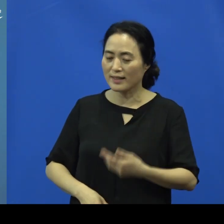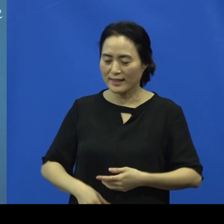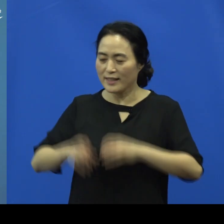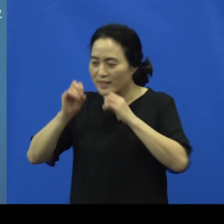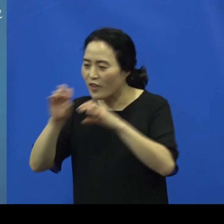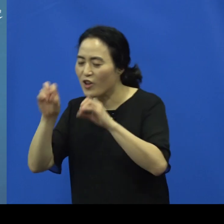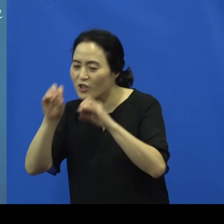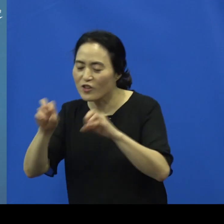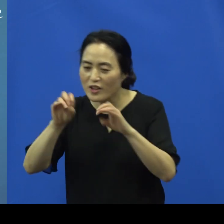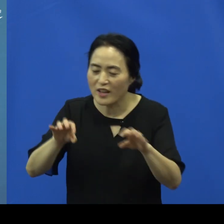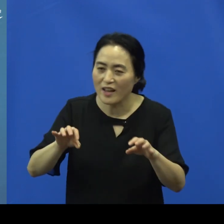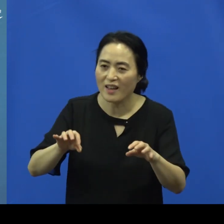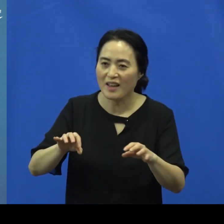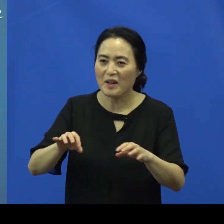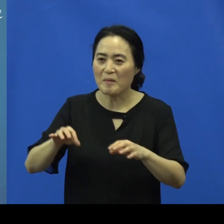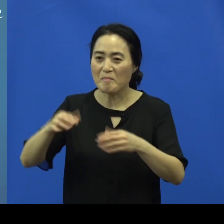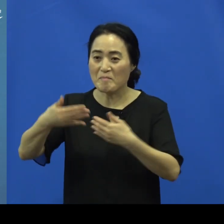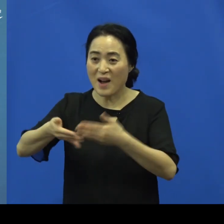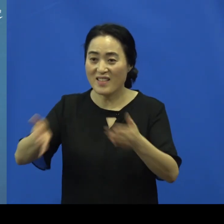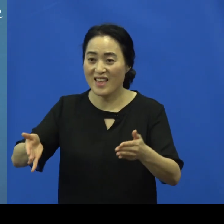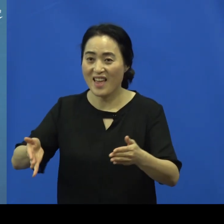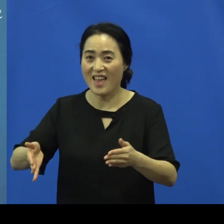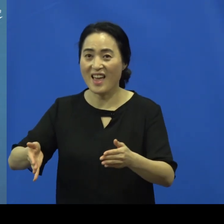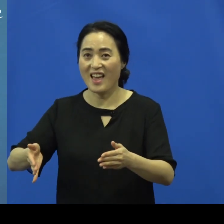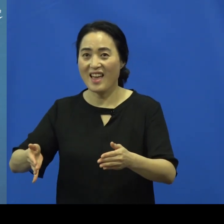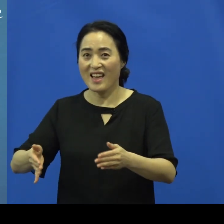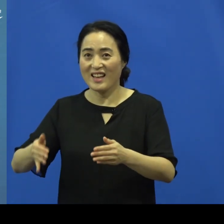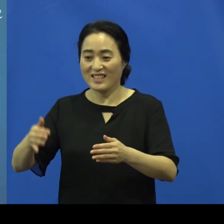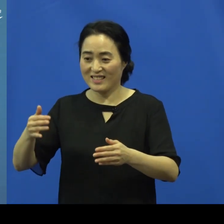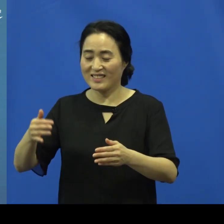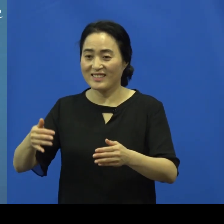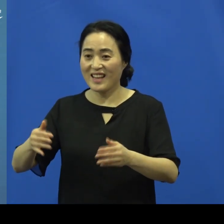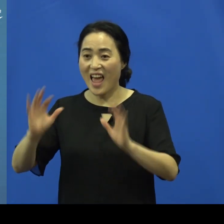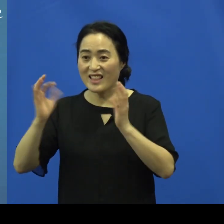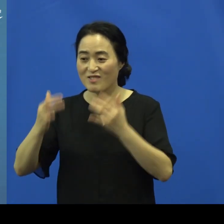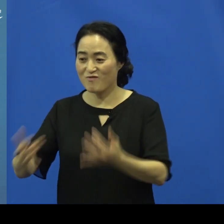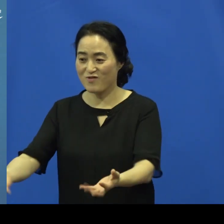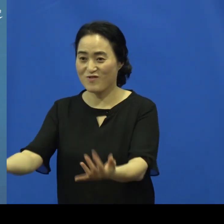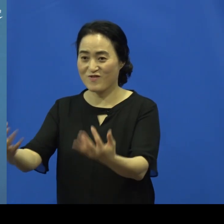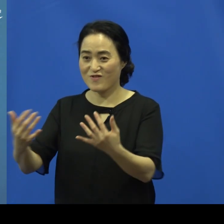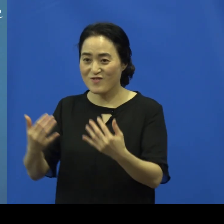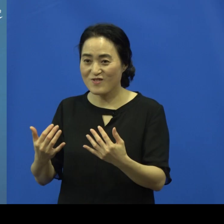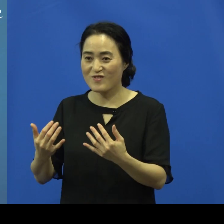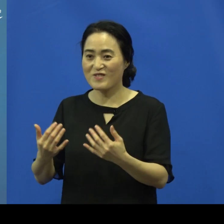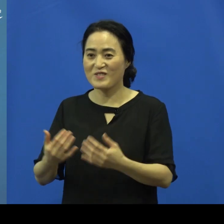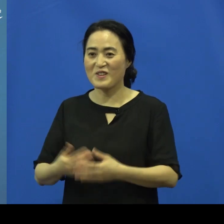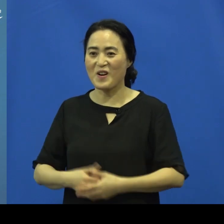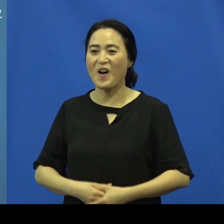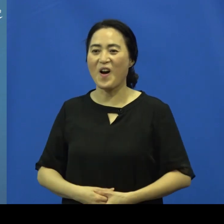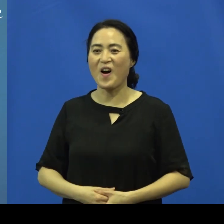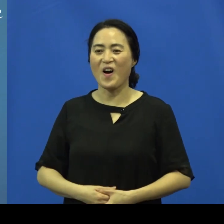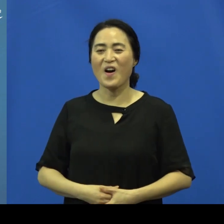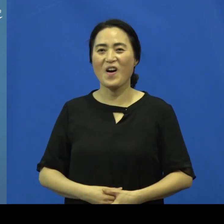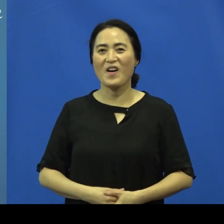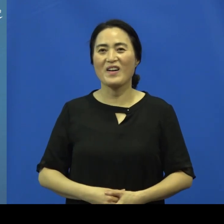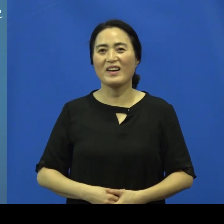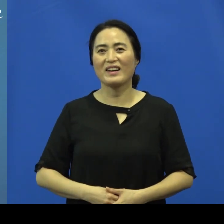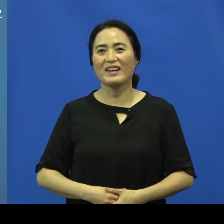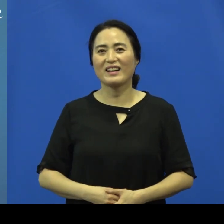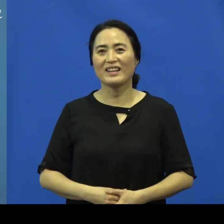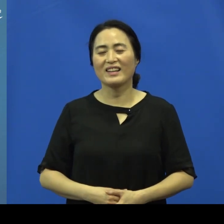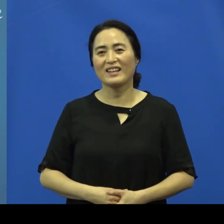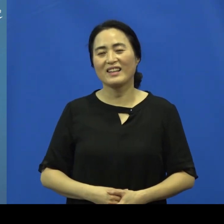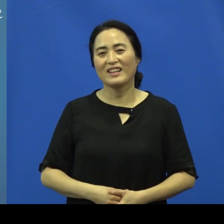만들어. 나중에 교회 안에 있는 애보다 바깥에 있는 애가 더 많아. 데리고 온 애들이, D.L. 무디가 데리고 온 애들이 더 많아.